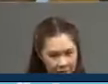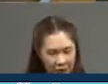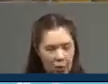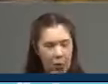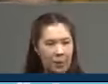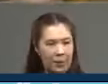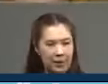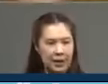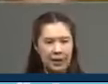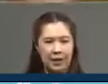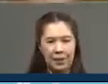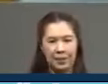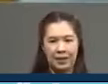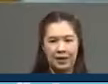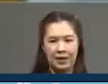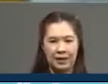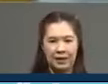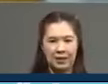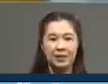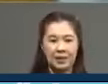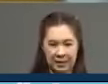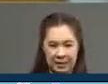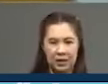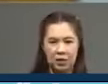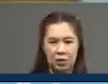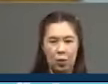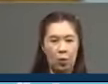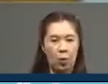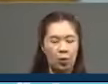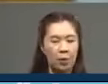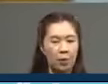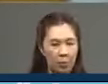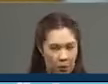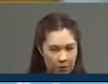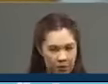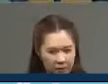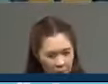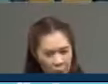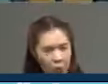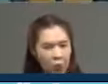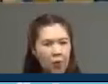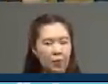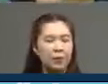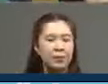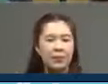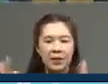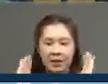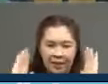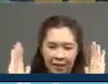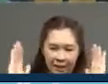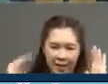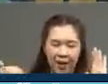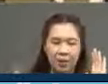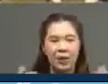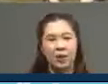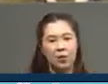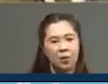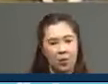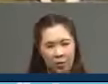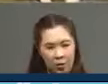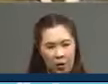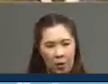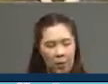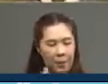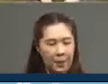การที่ได้มาคุยแบบนี้ทำให้เราสามารถได้ความร่วมมือจากประเทศต่างๆได้ง่ายยิ่งขึ้นนะคะการคุยหรือการเจรจาต่อ